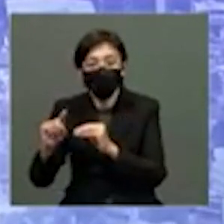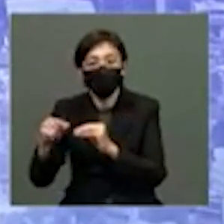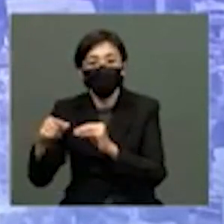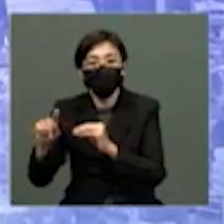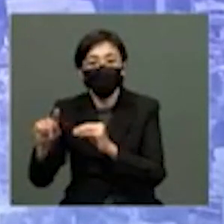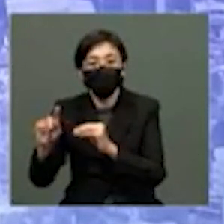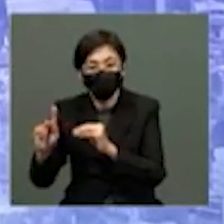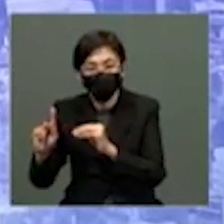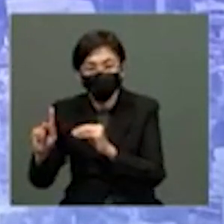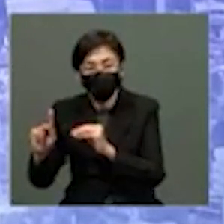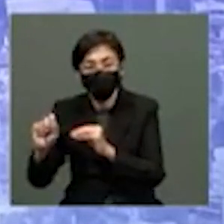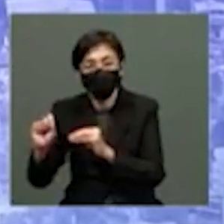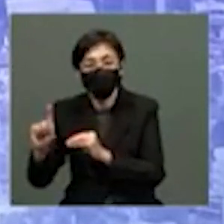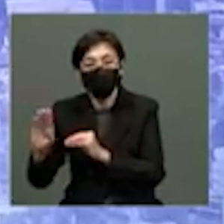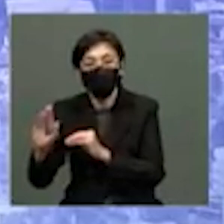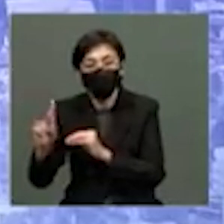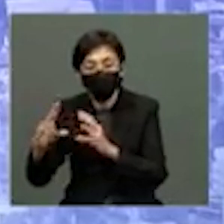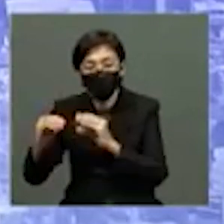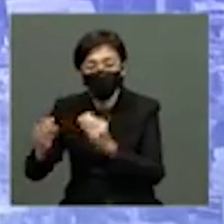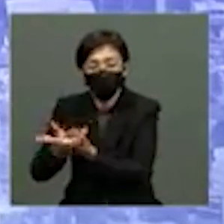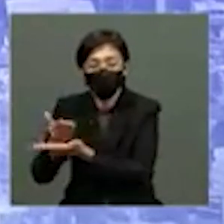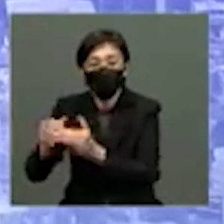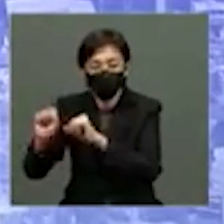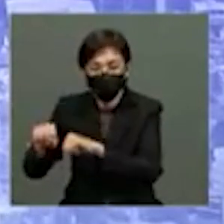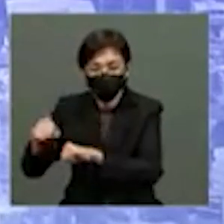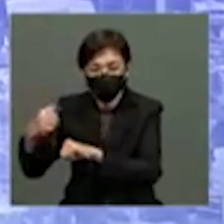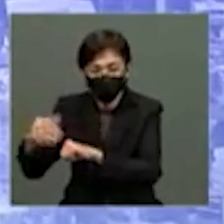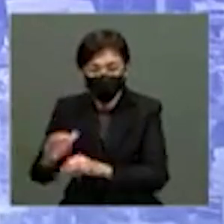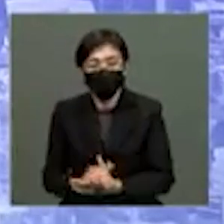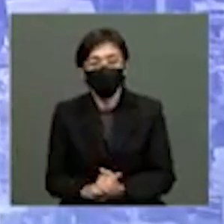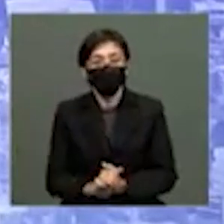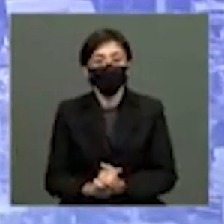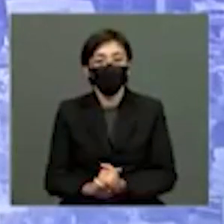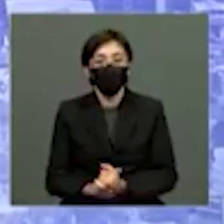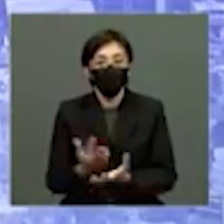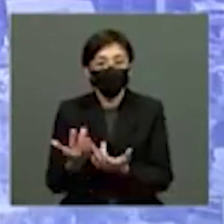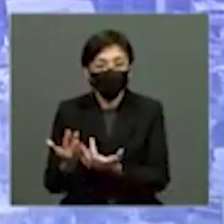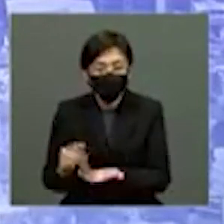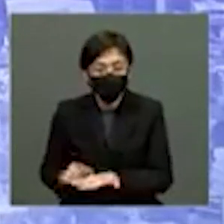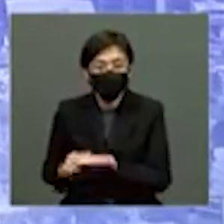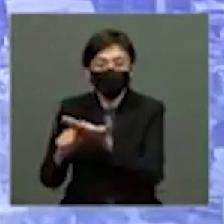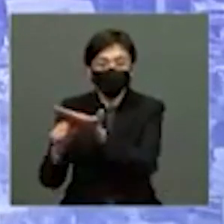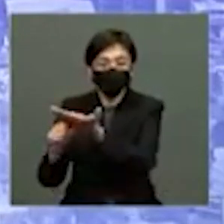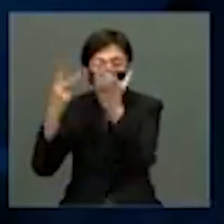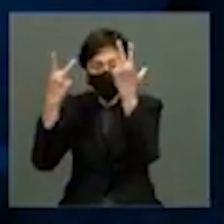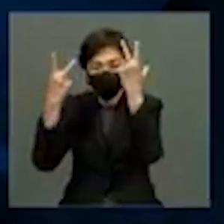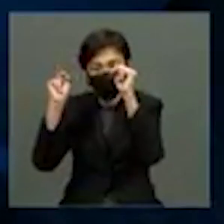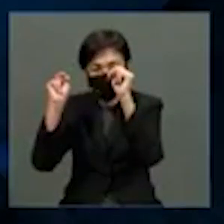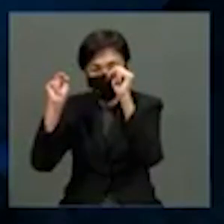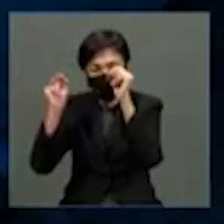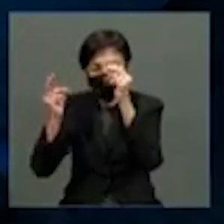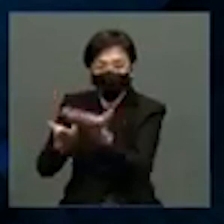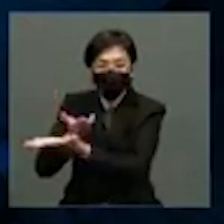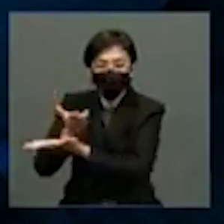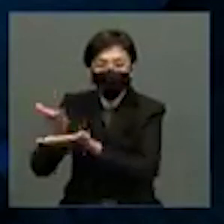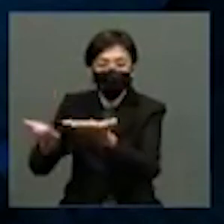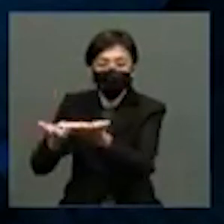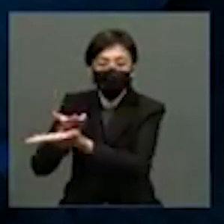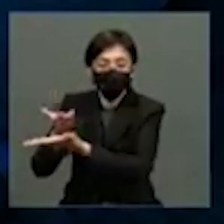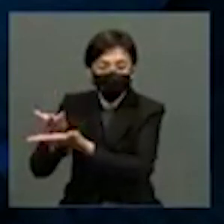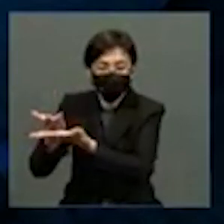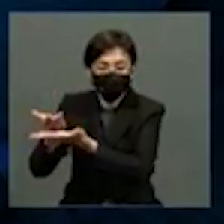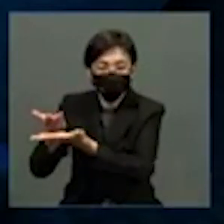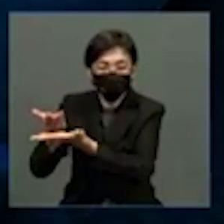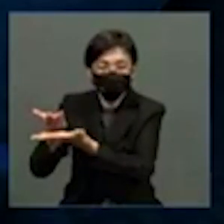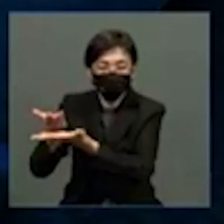ค.เห็นชอบแล้วก็จะนำเสนอไปให้กับท่านนายกรัฐมนตรีได้โปรดกรุณาพิ